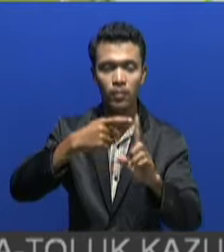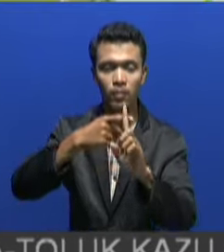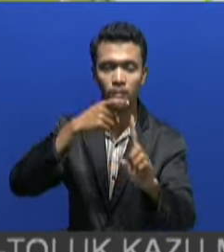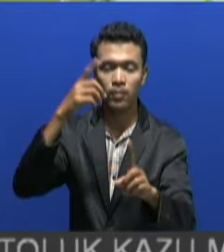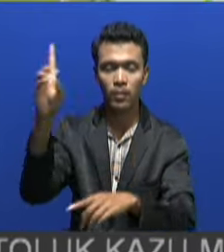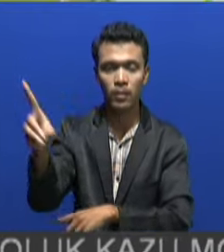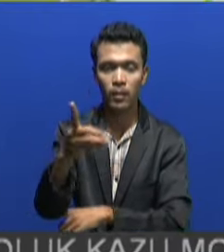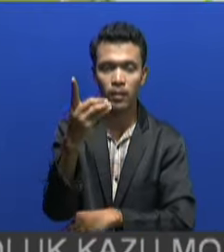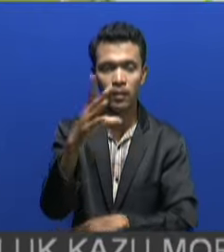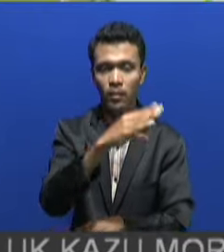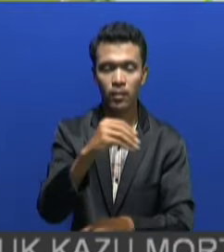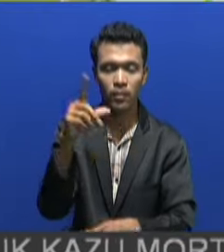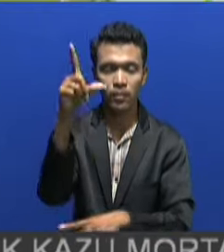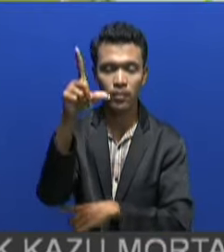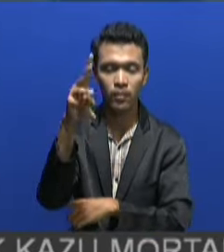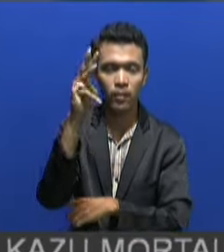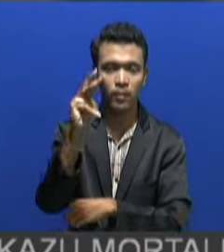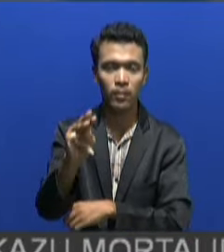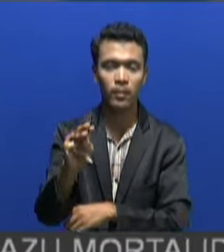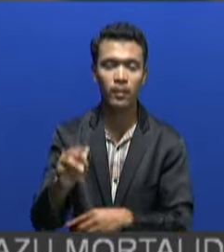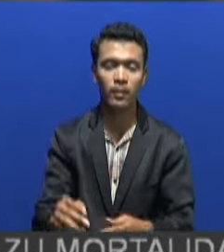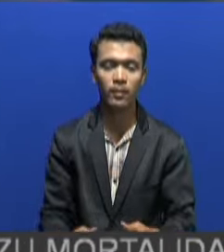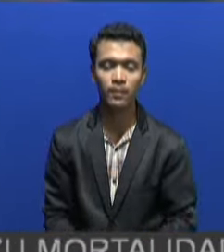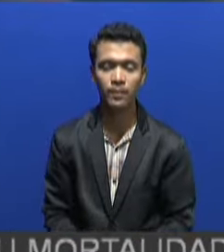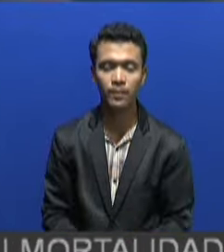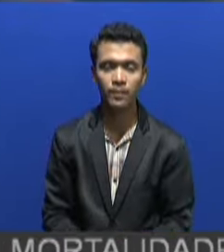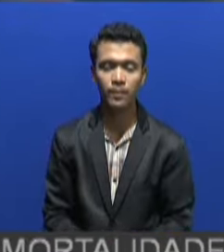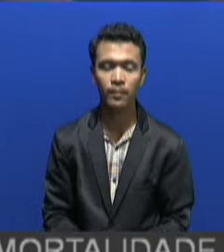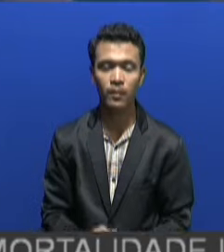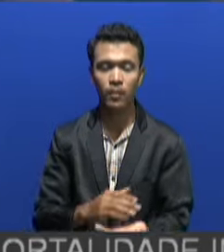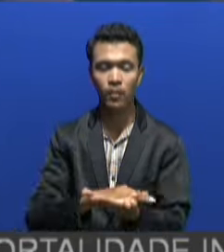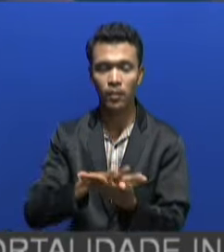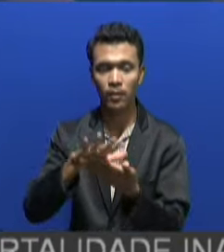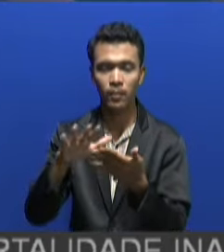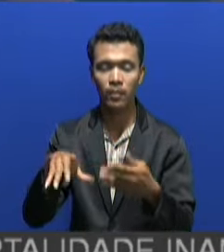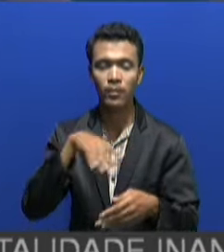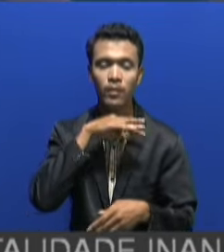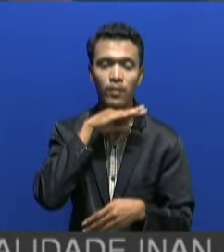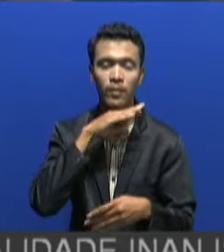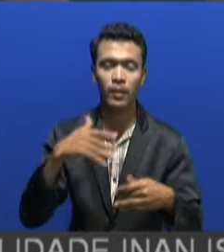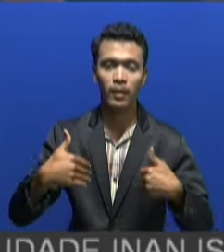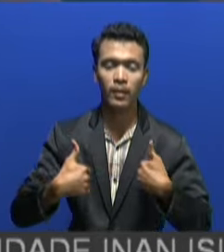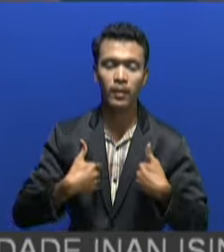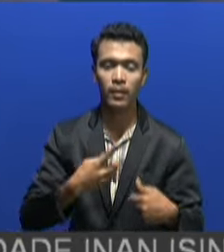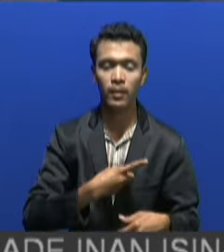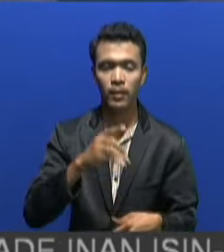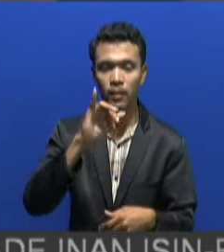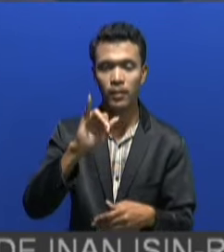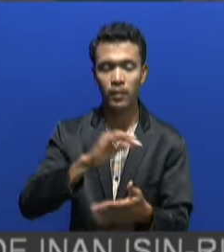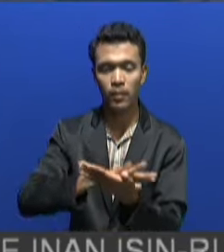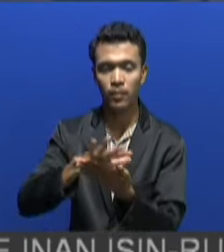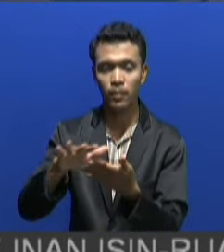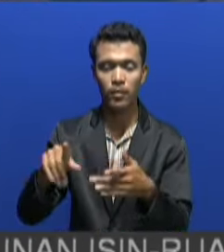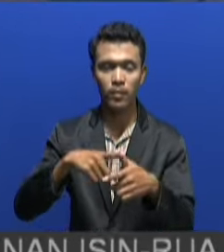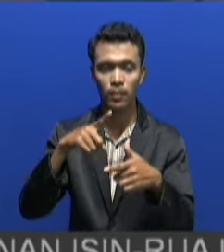tamba volume lisu barak nune sira se kontinua na fatin sirin servisu to hamos lisu sira iha kapital dili to mos hafoi